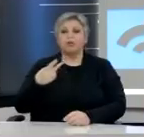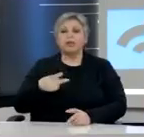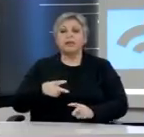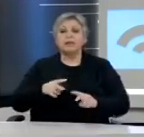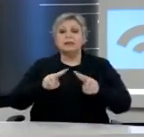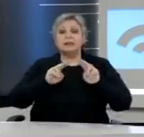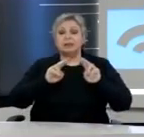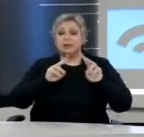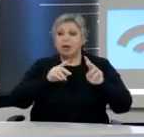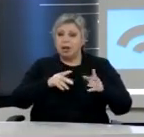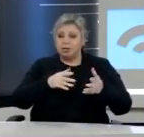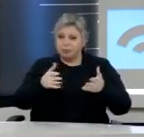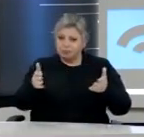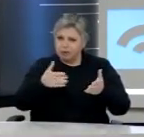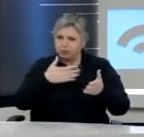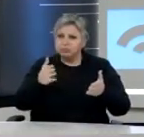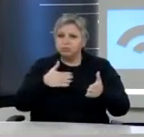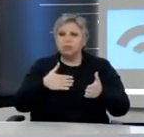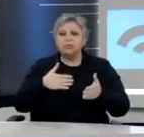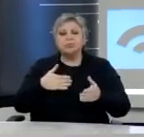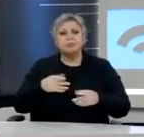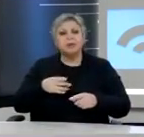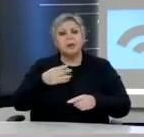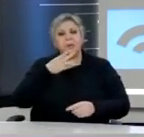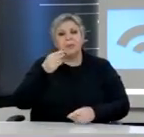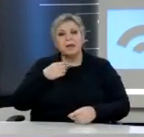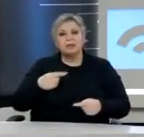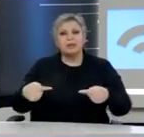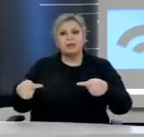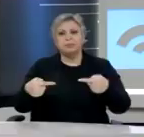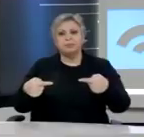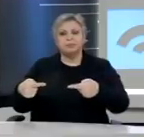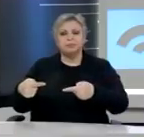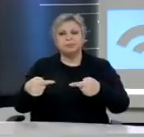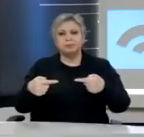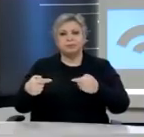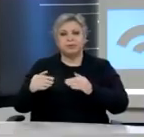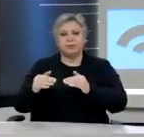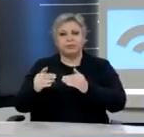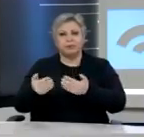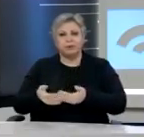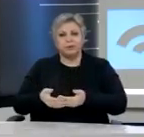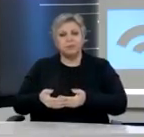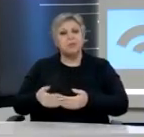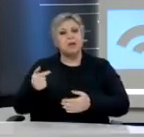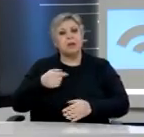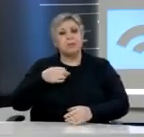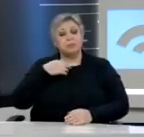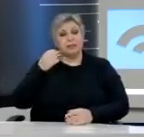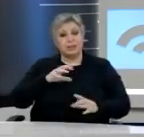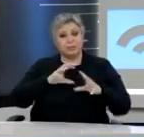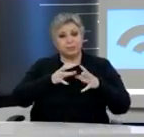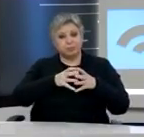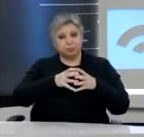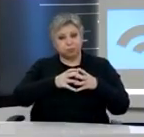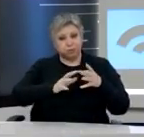τις θέσεις τους, με βάση τις απόψεις τους. Από τη μια μεριά είναι αυτό που εμείς ονομάζουμε προοδευτικός πόλος με πυρήνα το